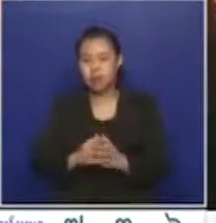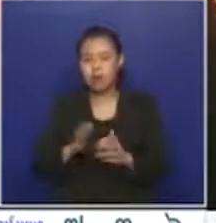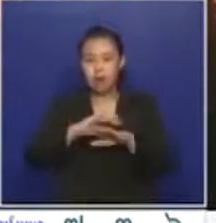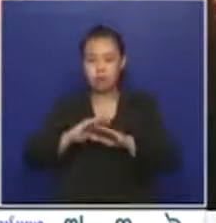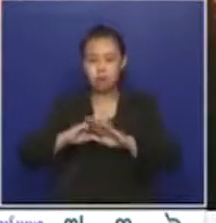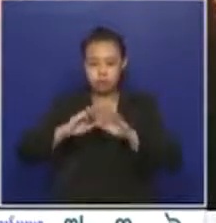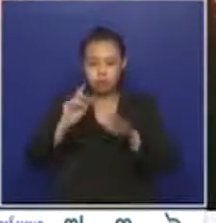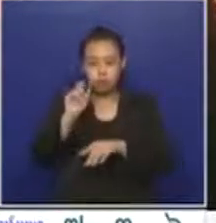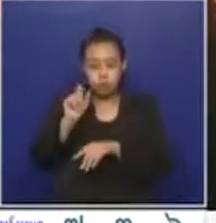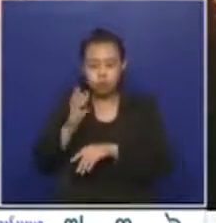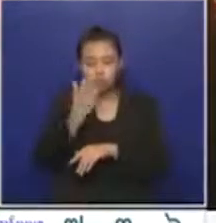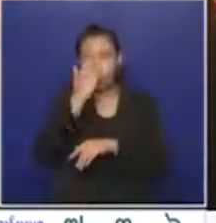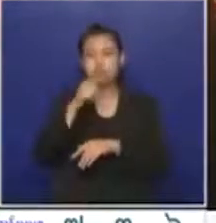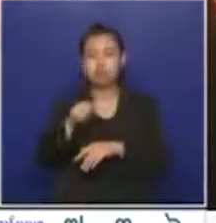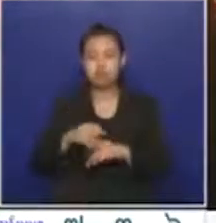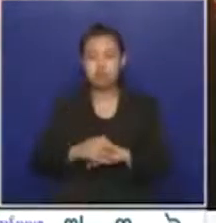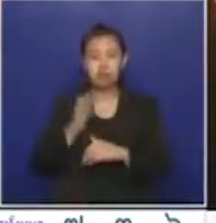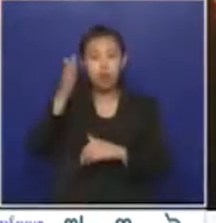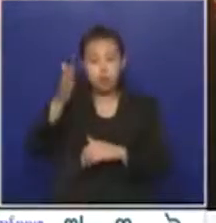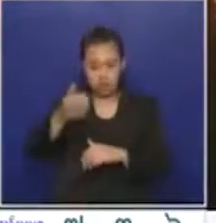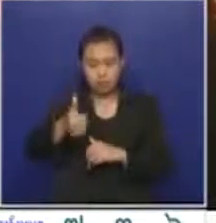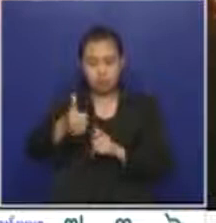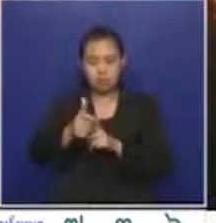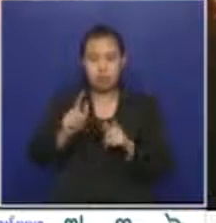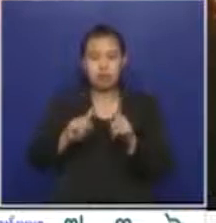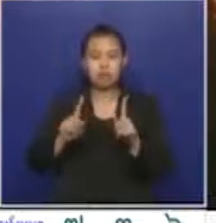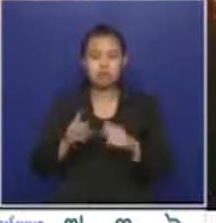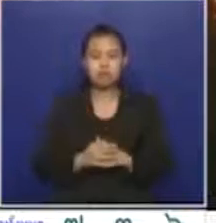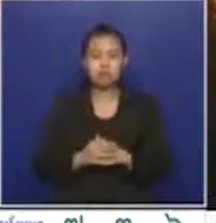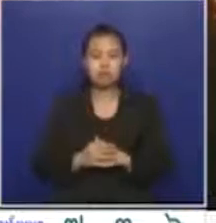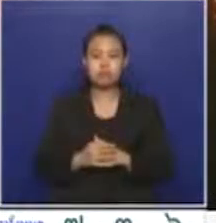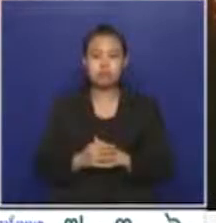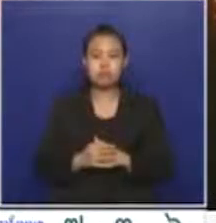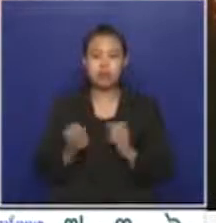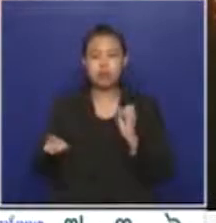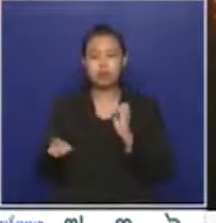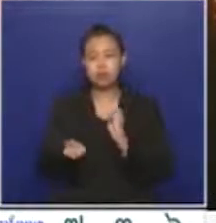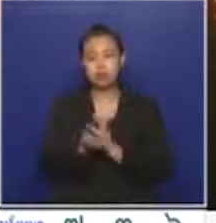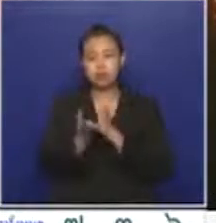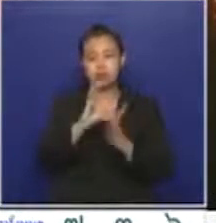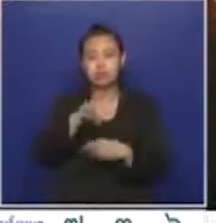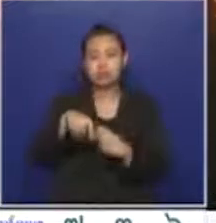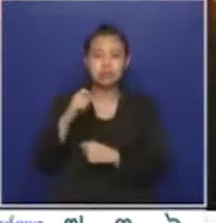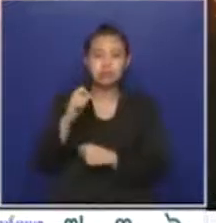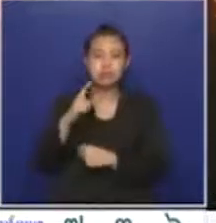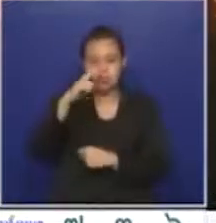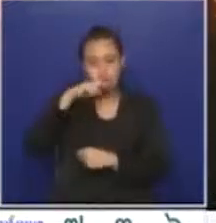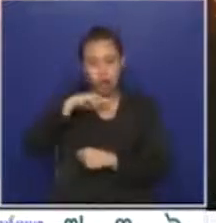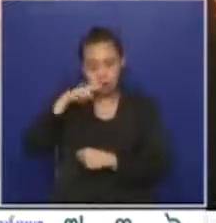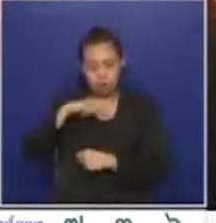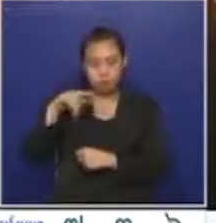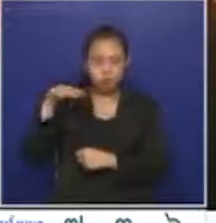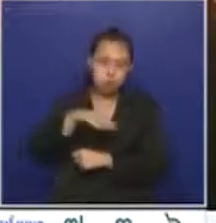บกระทันหันนี้ถึงอาจจะดีกับประเทศไทยในอนาคตแต่ปฏิเสธไม่ได้ว่าอาจจะส่งผลกระทบทางเศรษฐกิจต่อประเทศไท